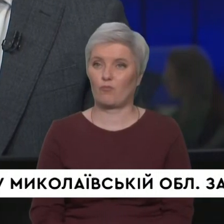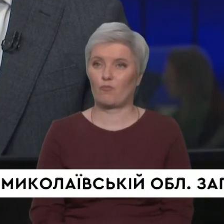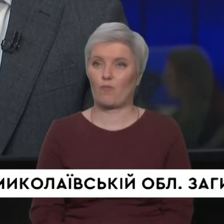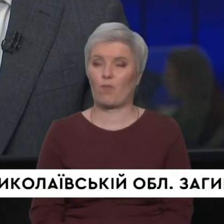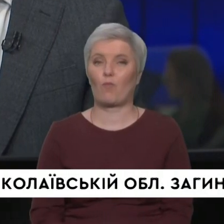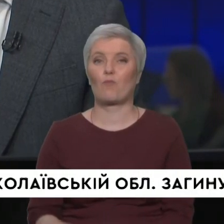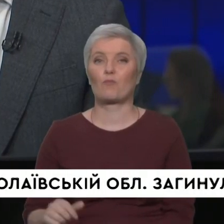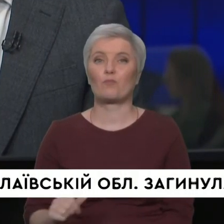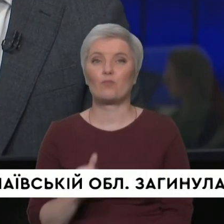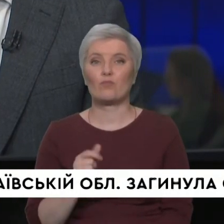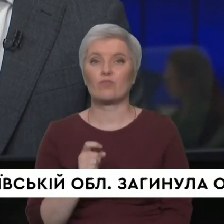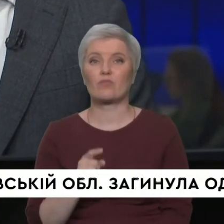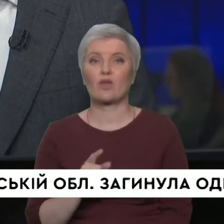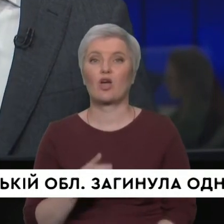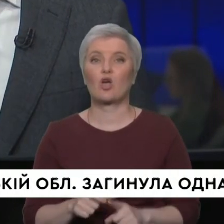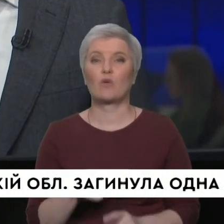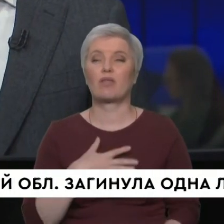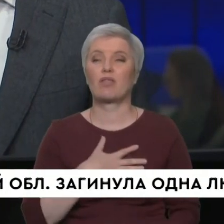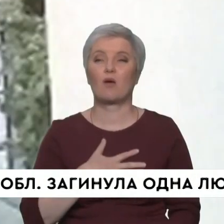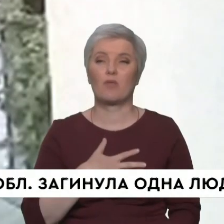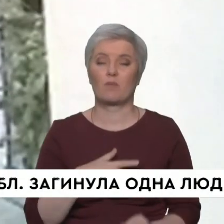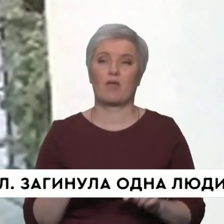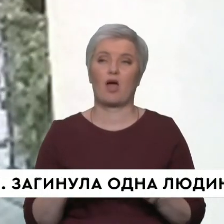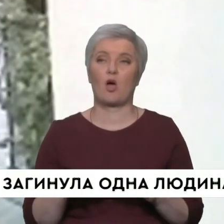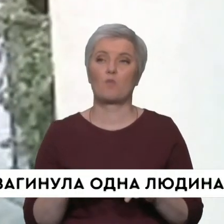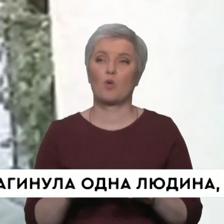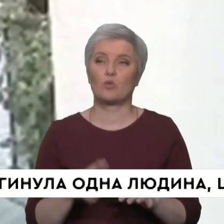Ну, починаючи від того, що це дуже неприємна процедура, коли тебе